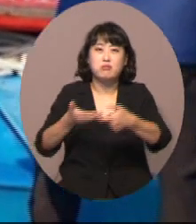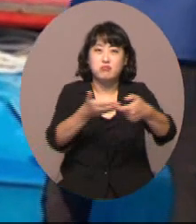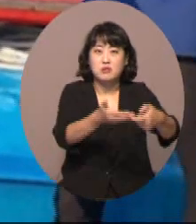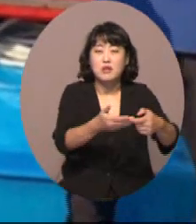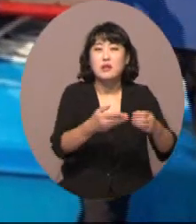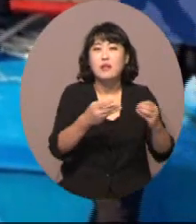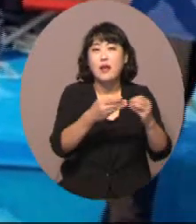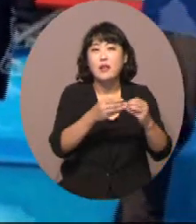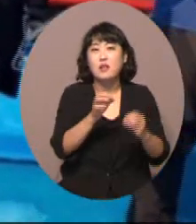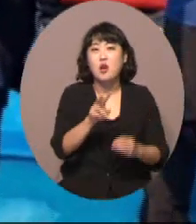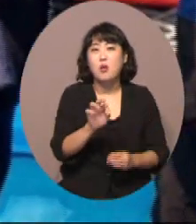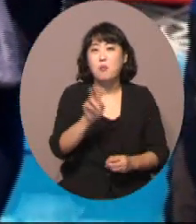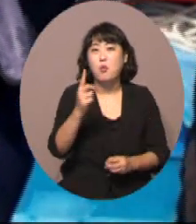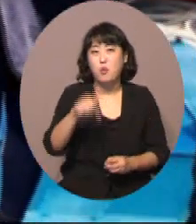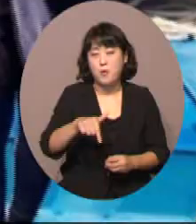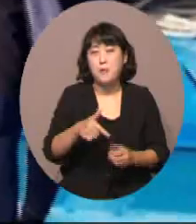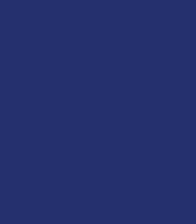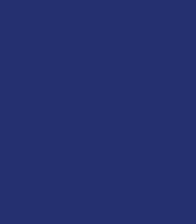호송